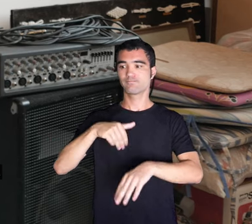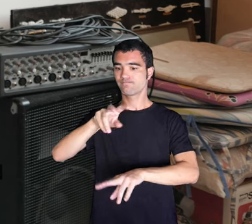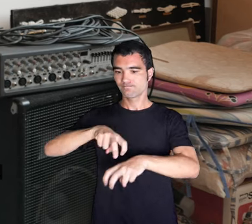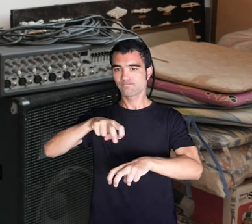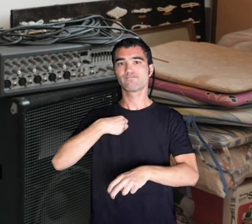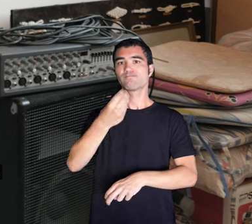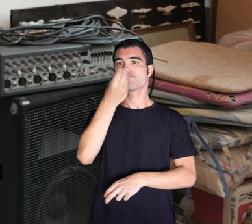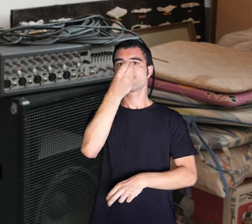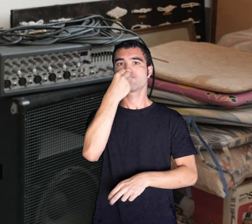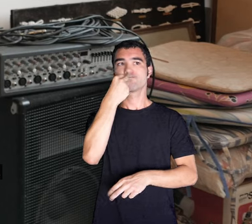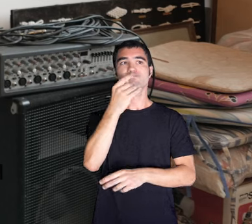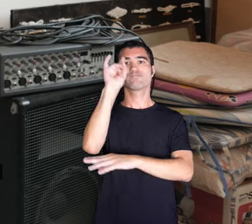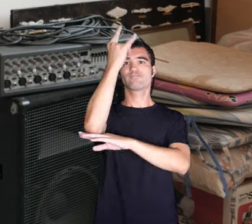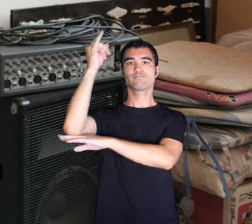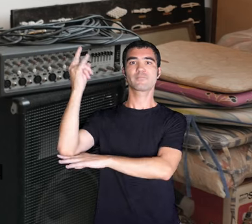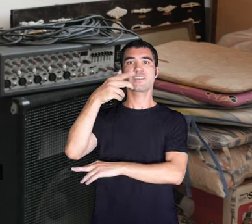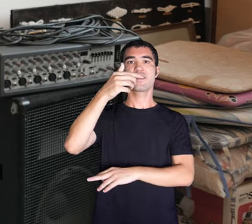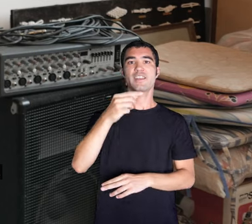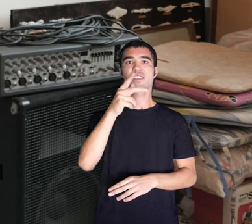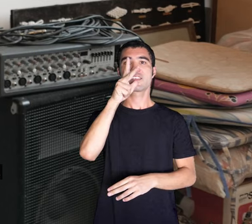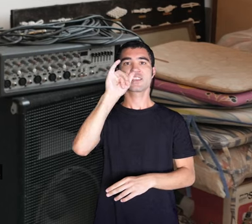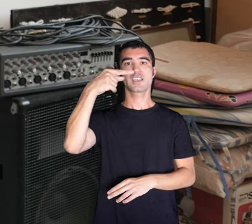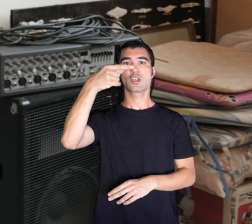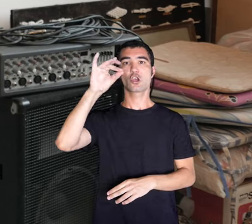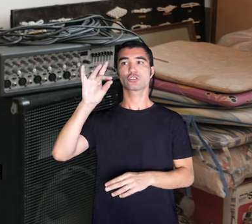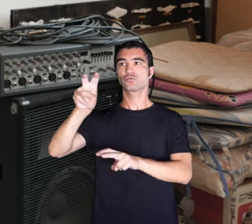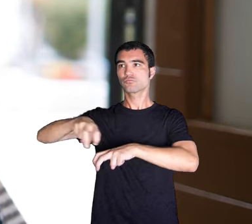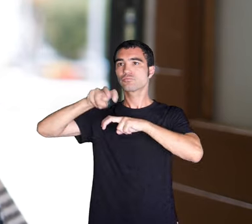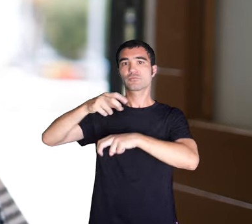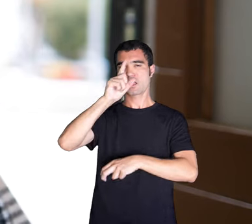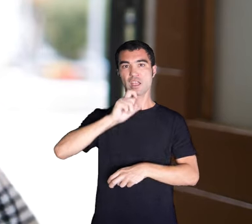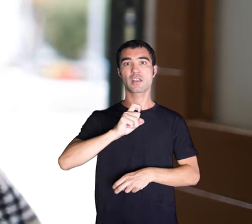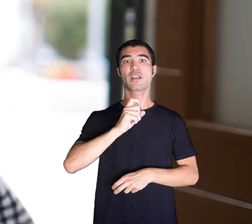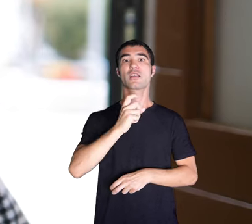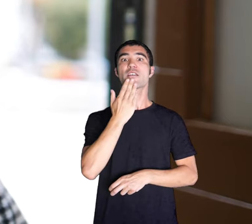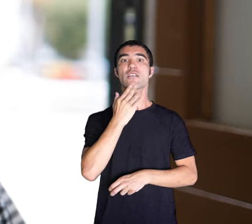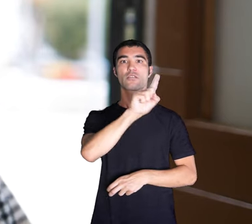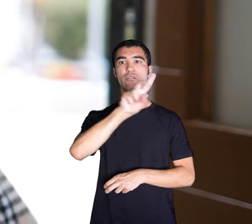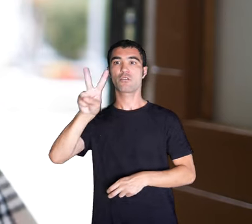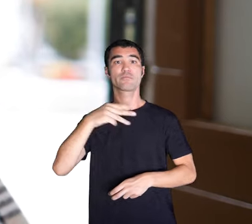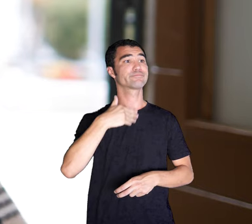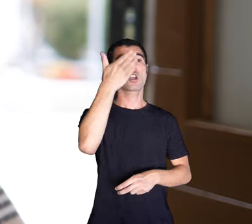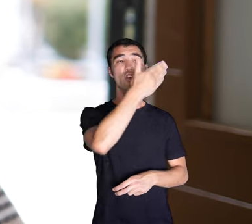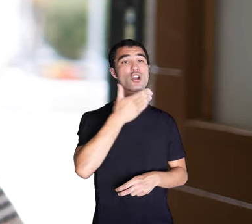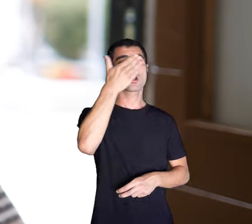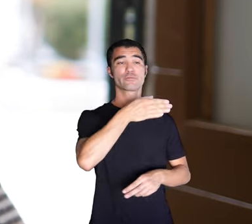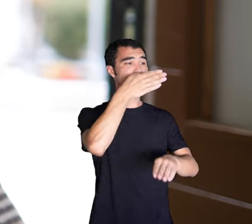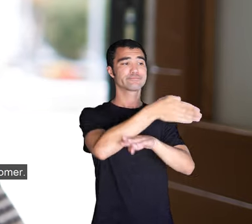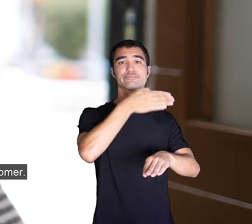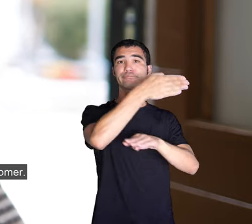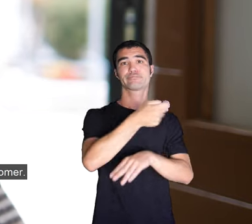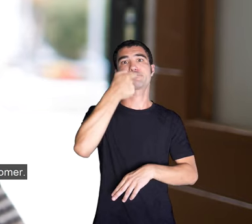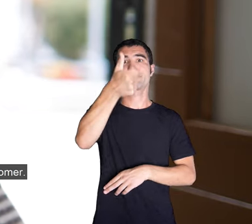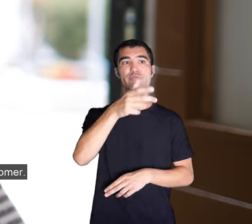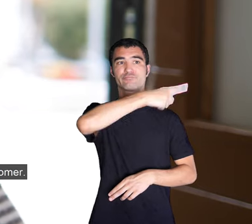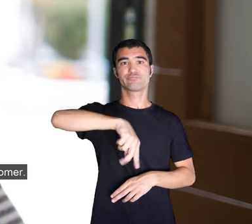fer herba, a la figuera, a 12 anys. A la meva edat, a escola no hi podia anar molt perquè hi